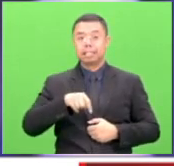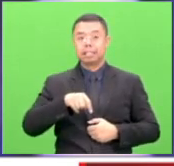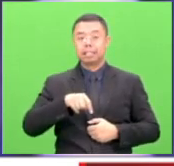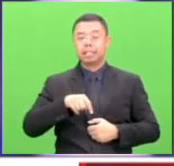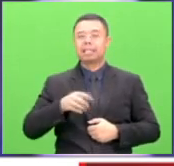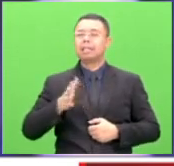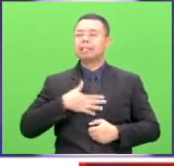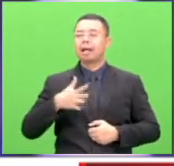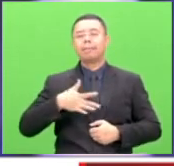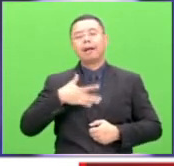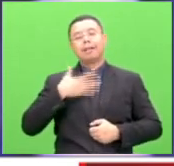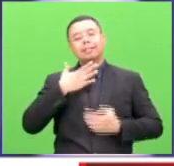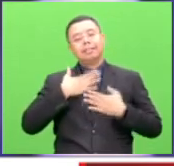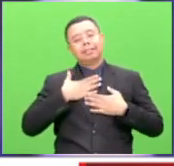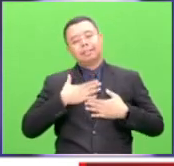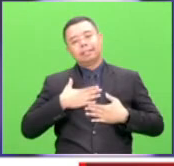rasa haru saya,